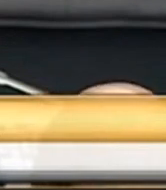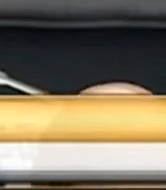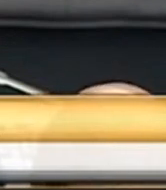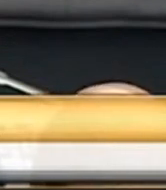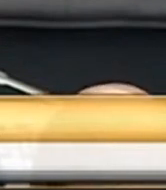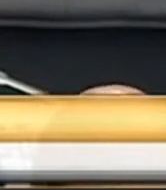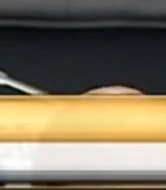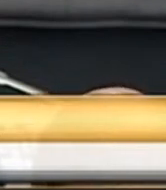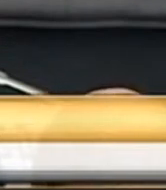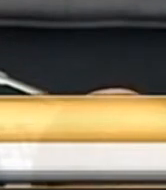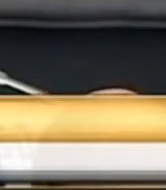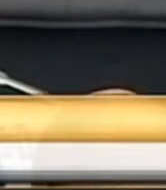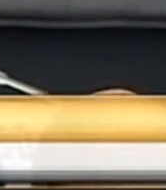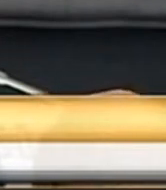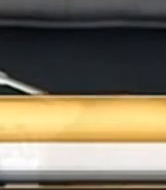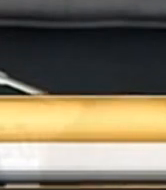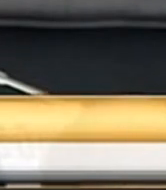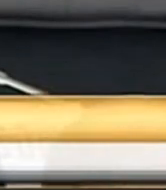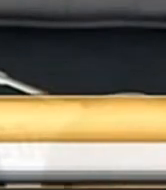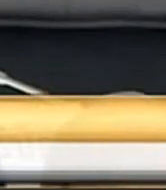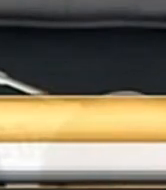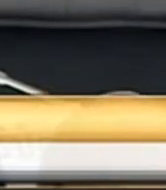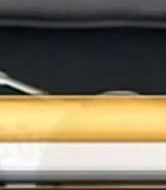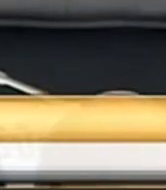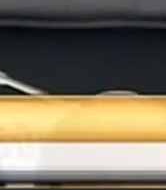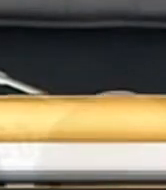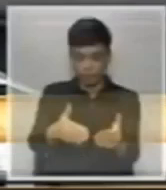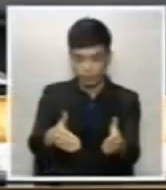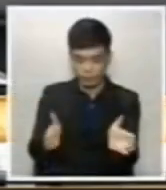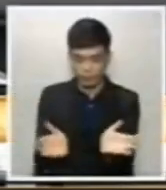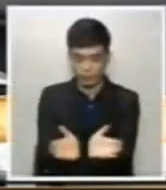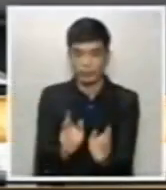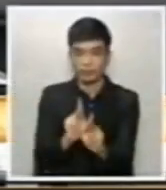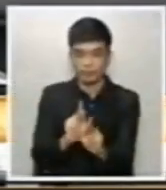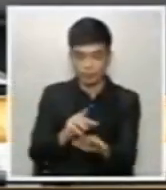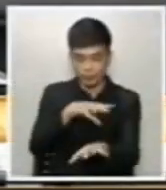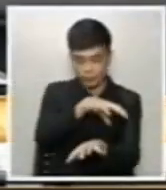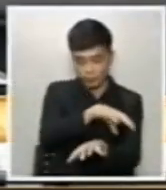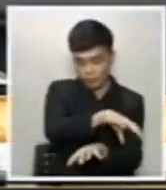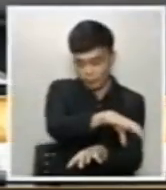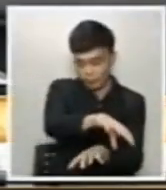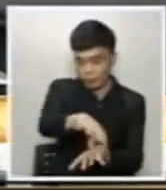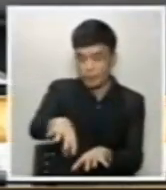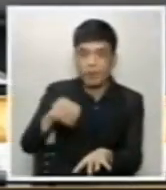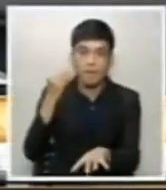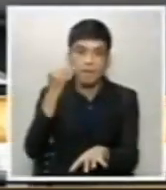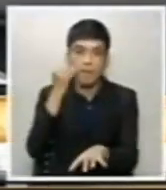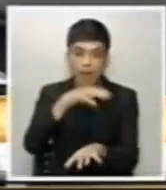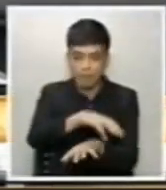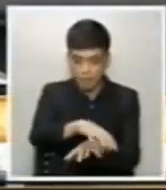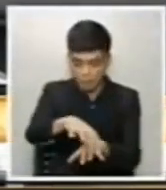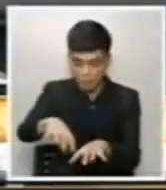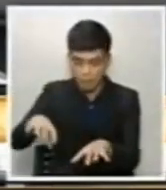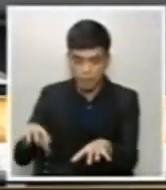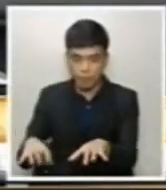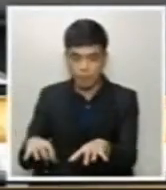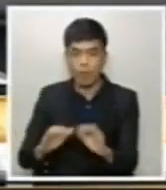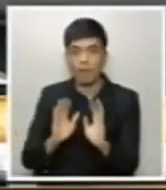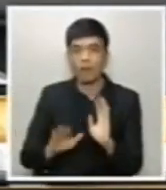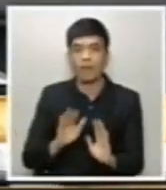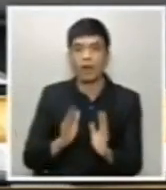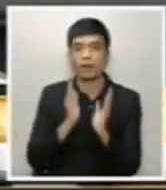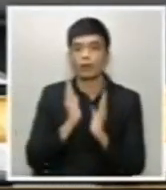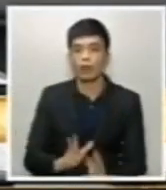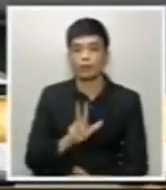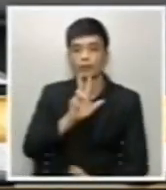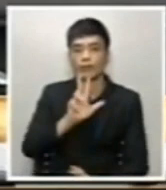ร่มีประชากรรอบๆอ่างเก็บน้ำหรือใช้ประโยชน์จากอ่างเก็บน้ำนี้นะครับได้ถึงประมาณร่วม 30,000 คน